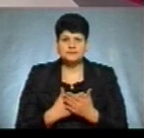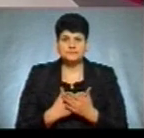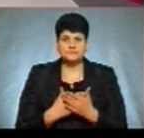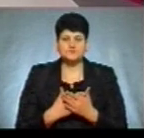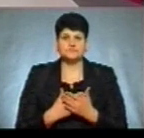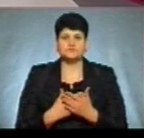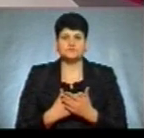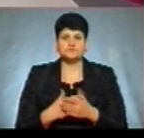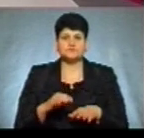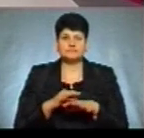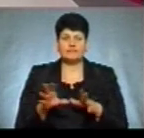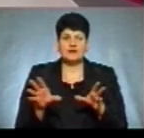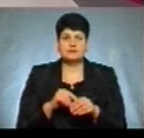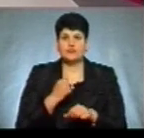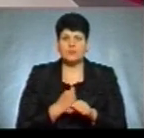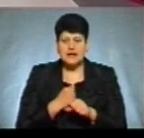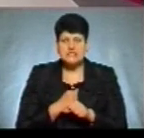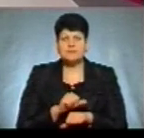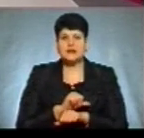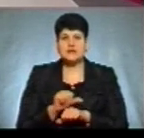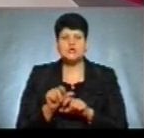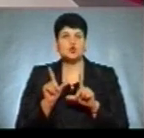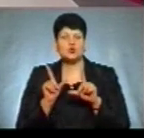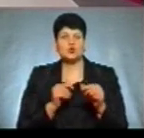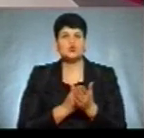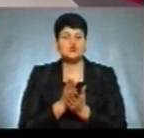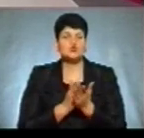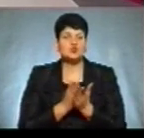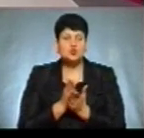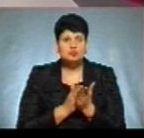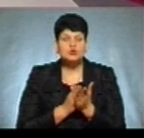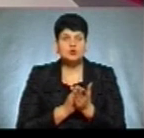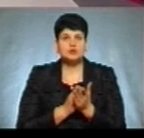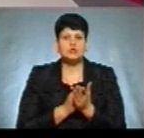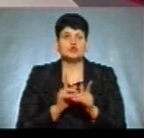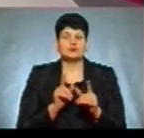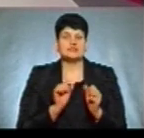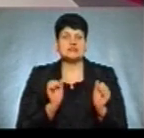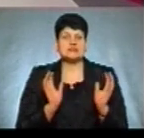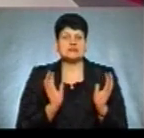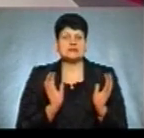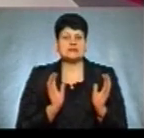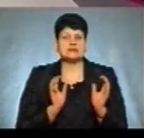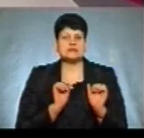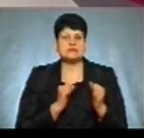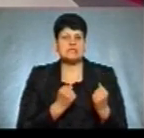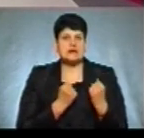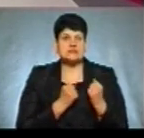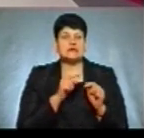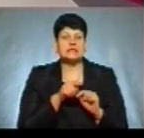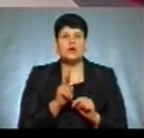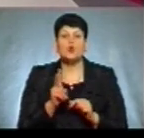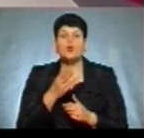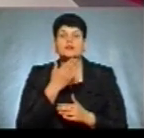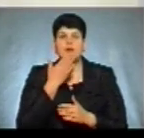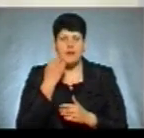так, співпраця з міграційною службою, щоб убезпечити від голосування тих, кого немає в